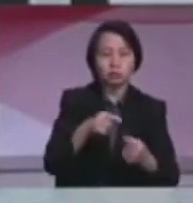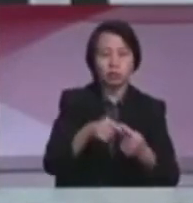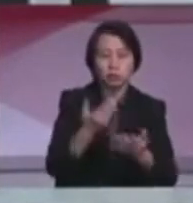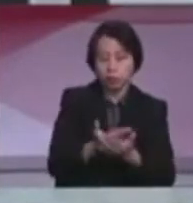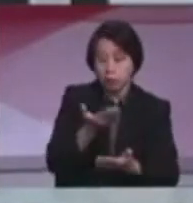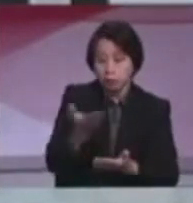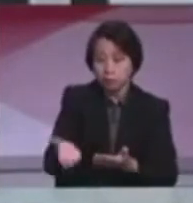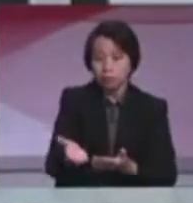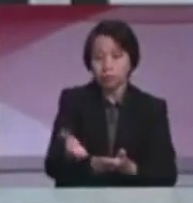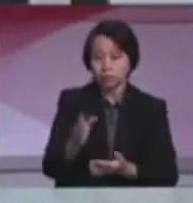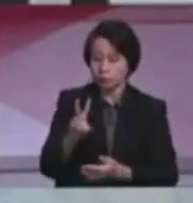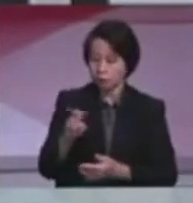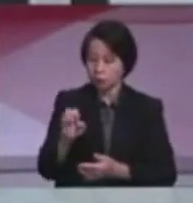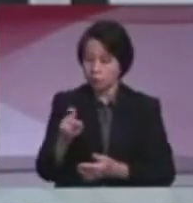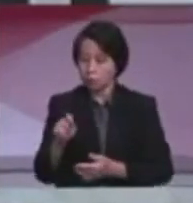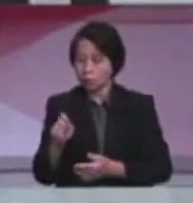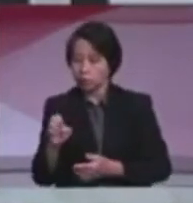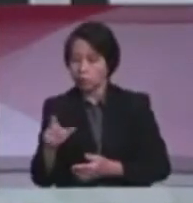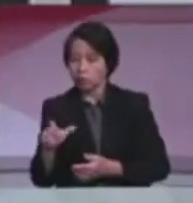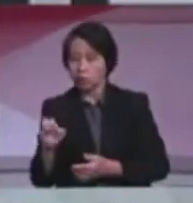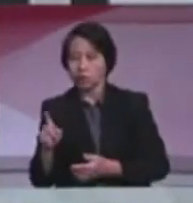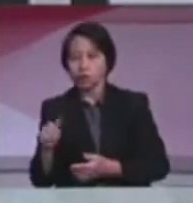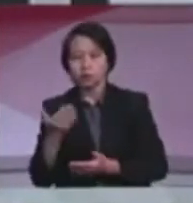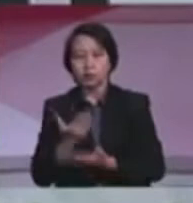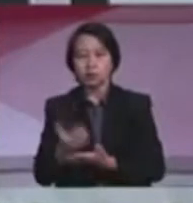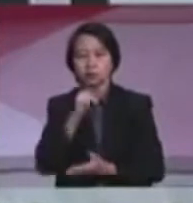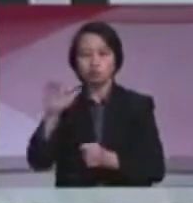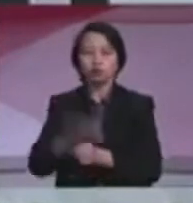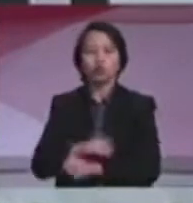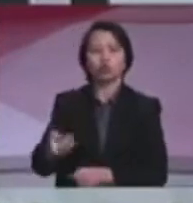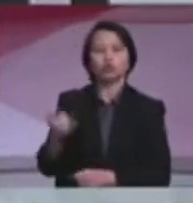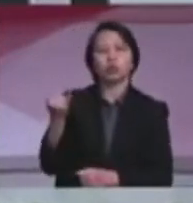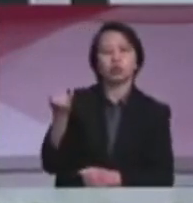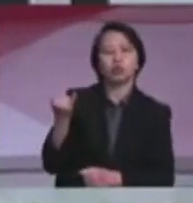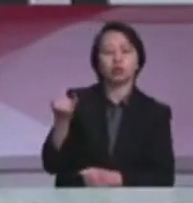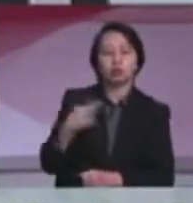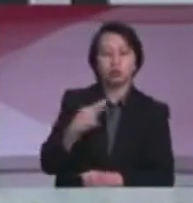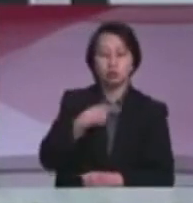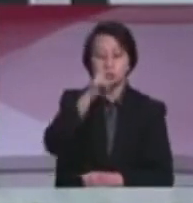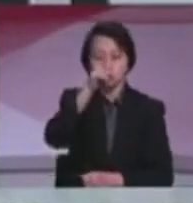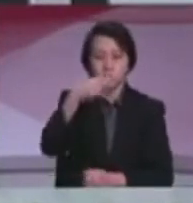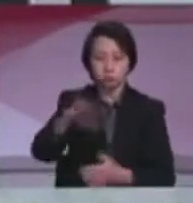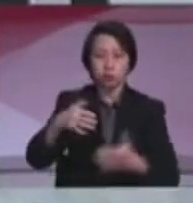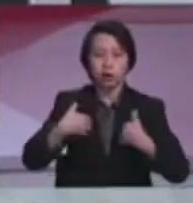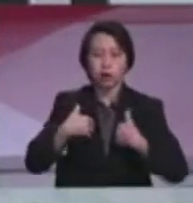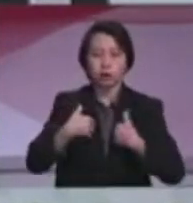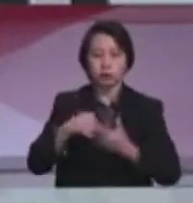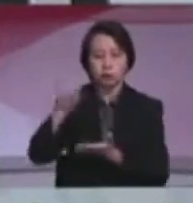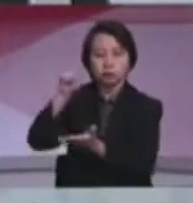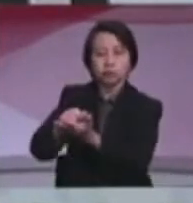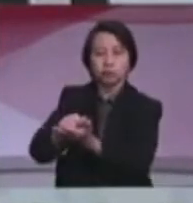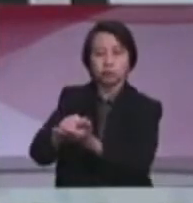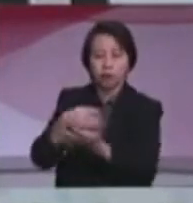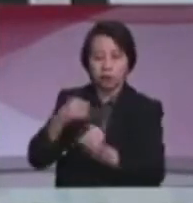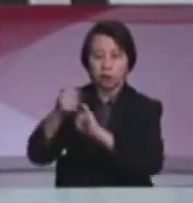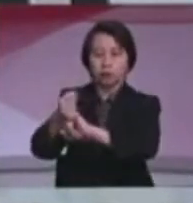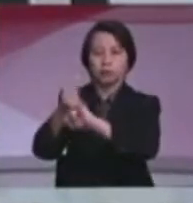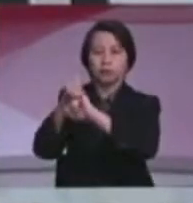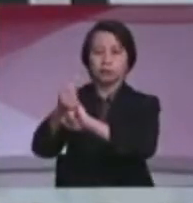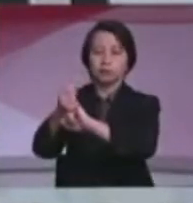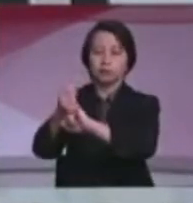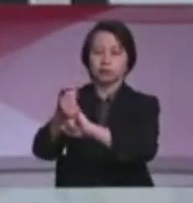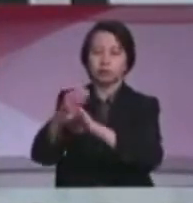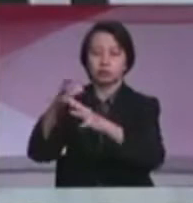beli ventilator. Ventilator tak cukup, semua orang nak beli ventilator. Dan sekurang-kurangnya kita dah ada booking ataupun perjanjian